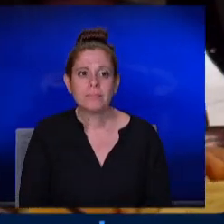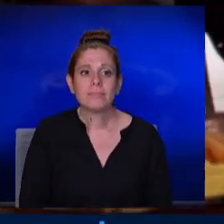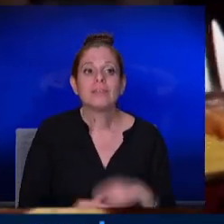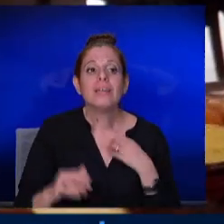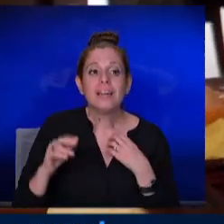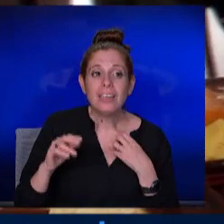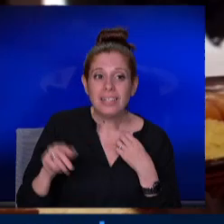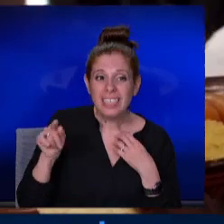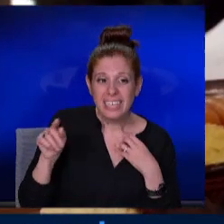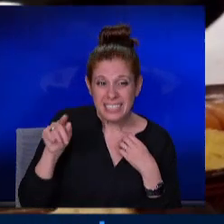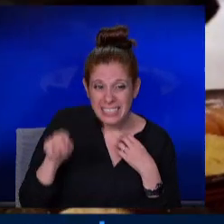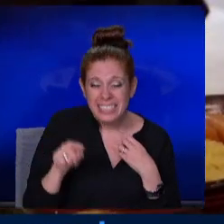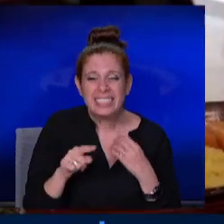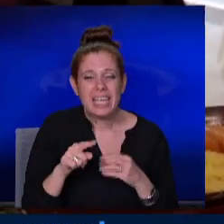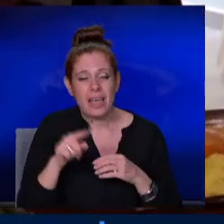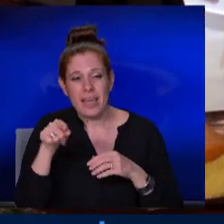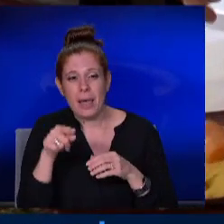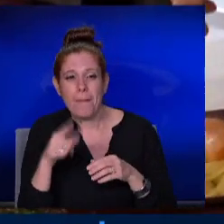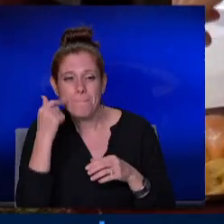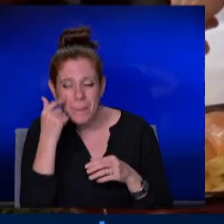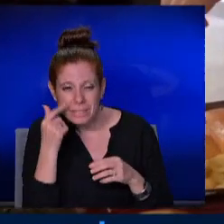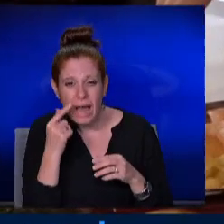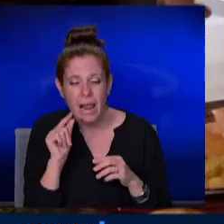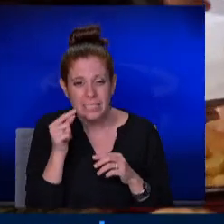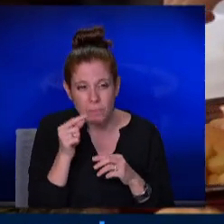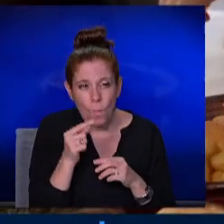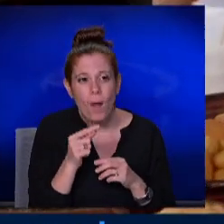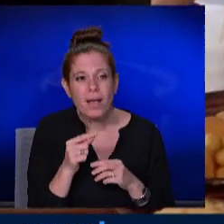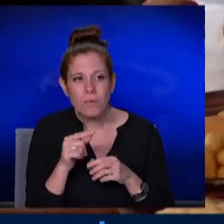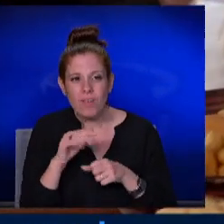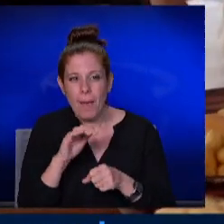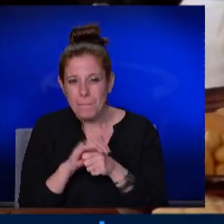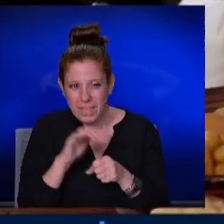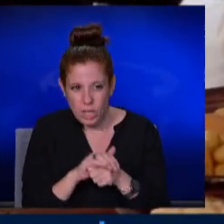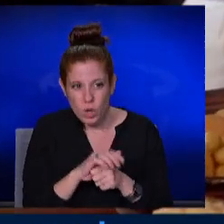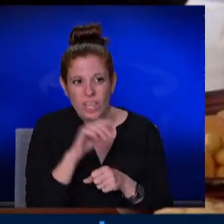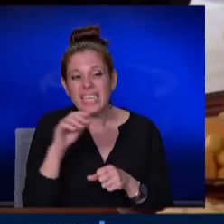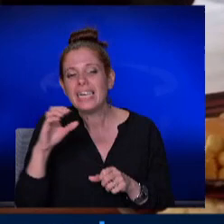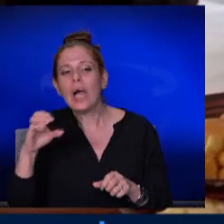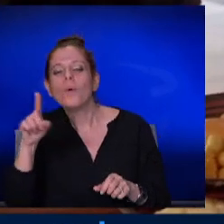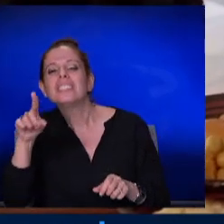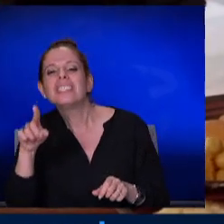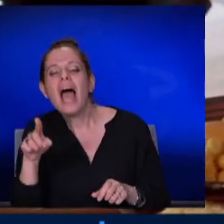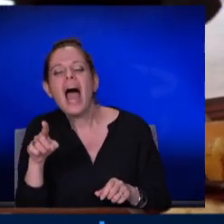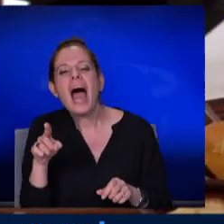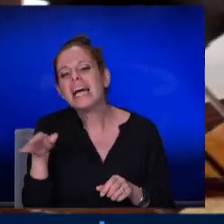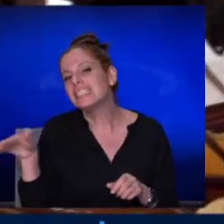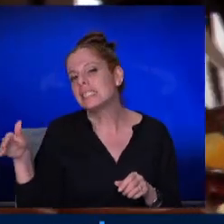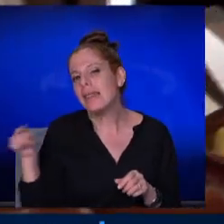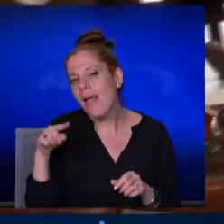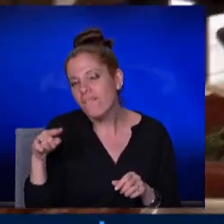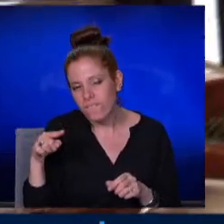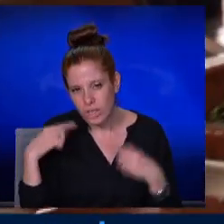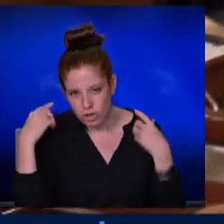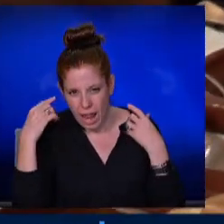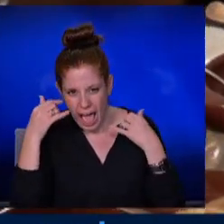טלה, בצל, צימוקים ופטריות קמיעין, קאווי. זה זנב, הזנב עגל שלנו, התבשיל